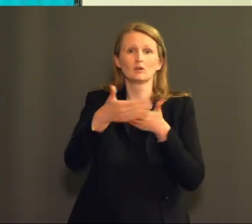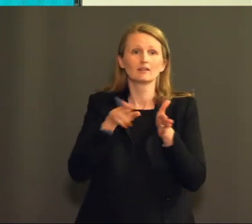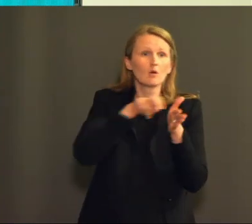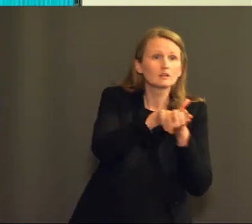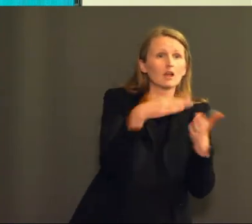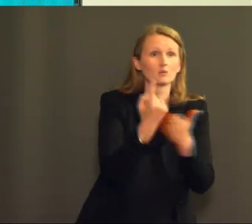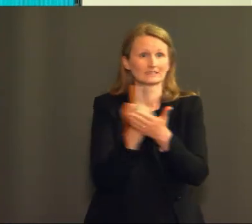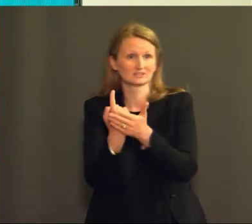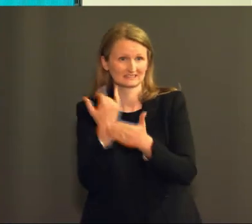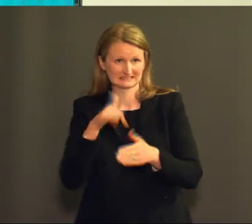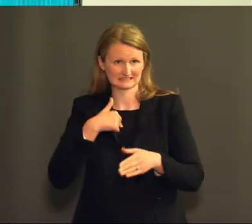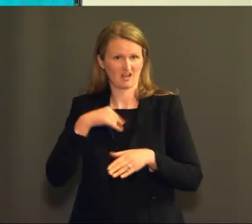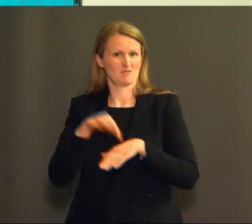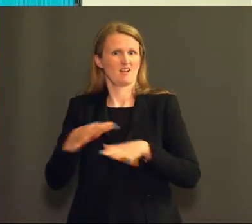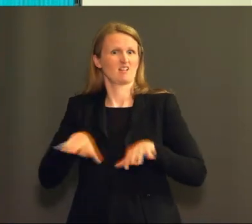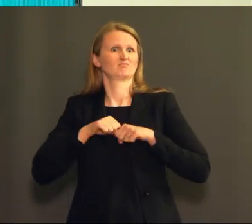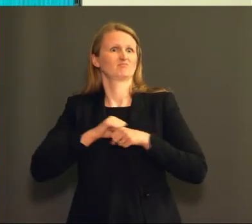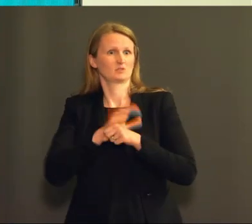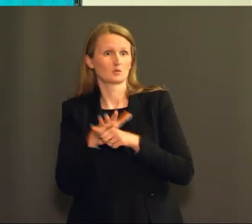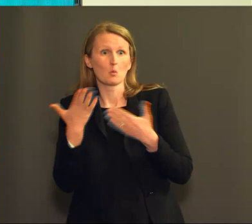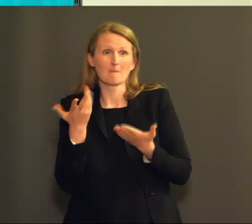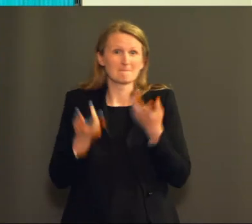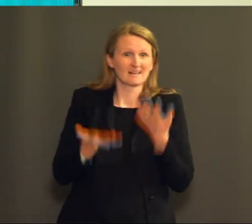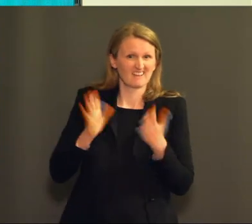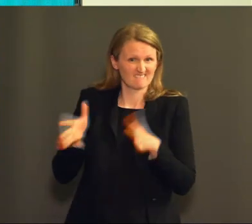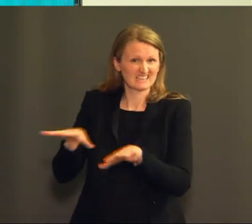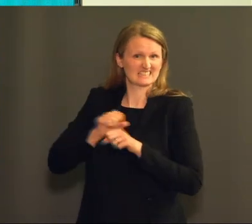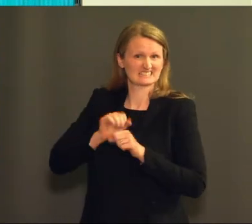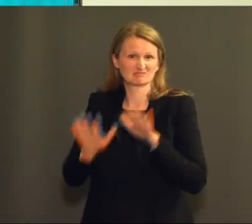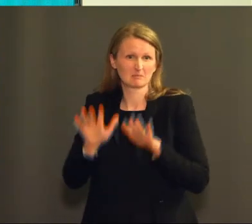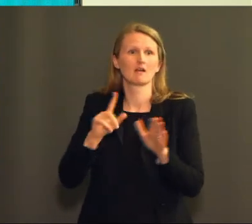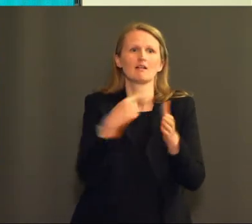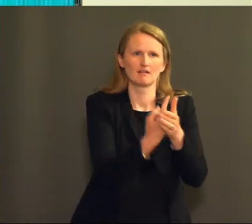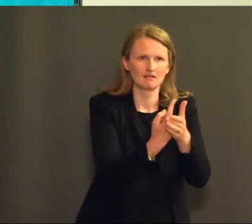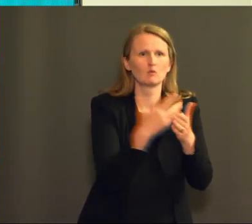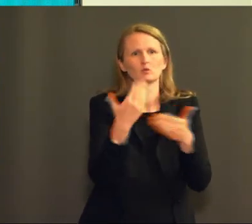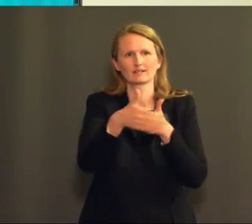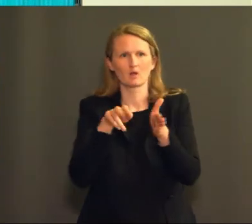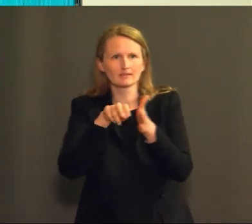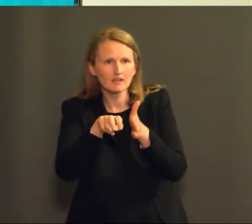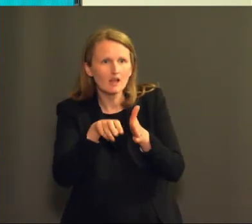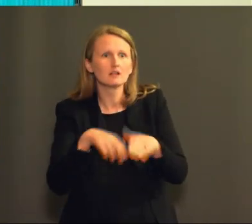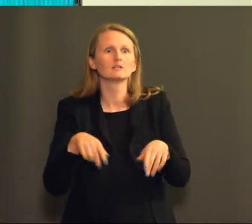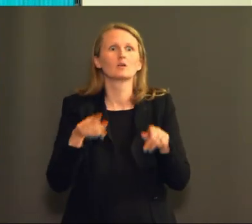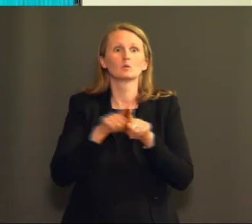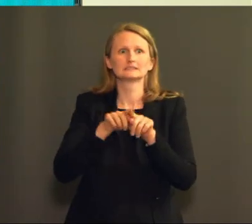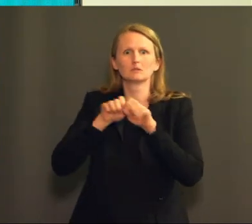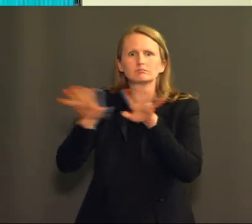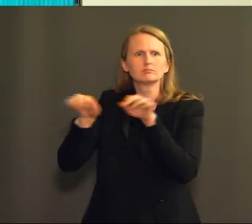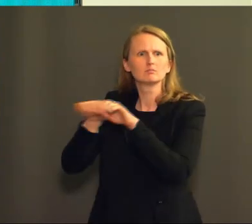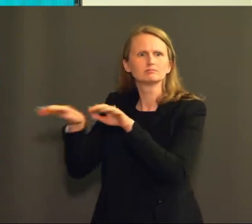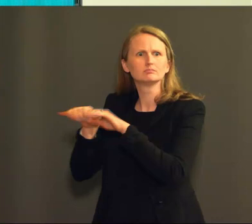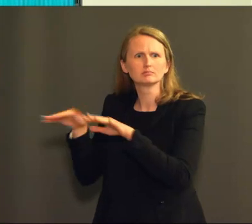infectées, ainsi qu'à la gestion des clusters dans les collectivités et à l'amélioration de la qualité de l'air et de la